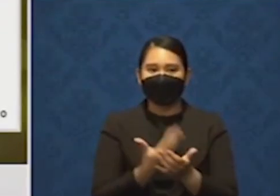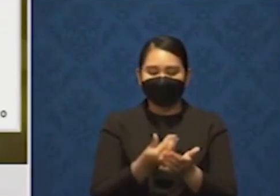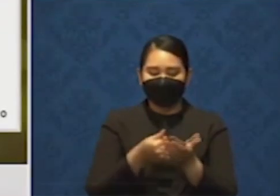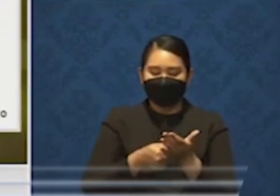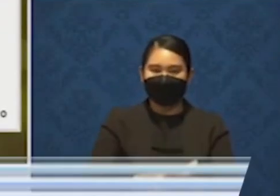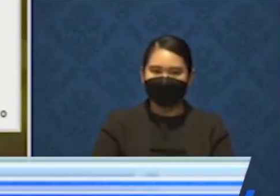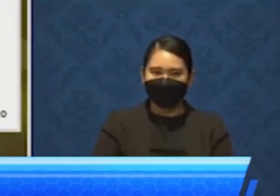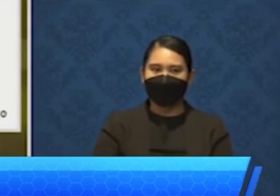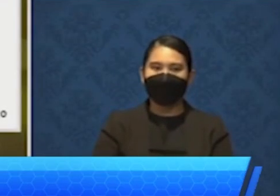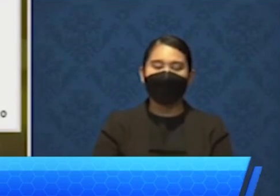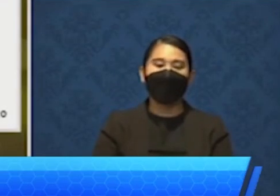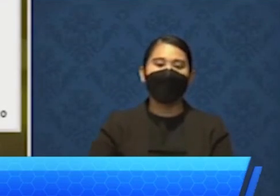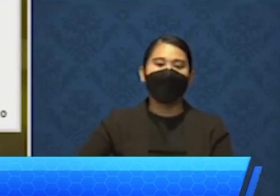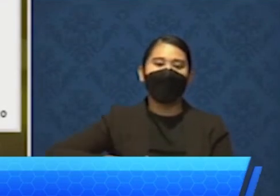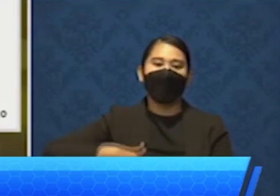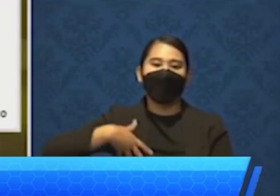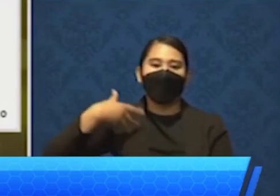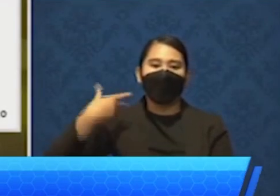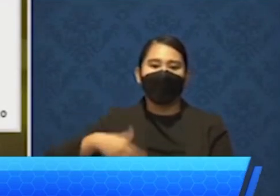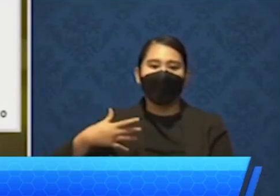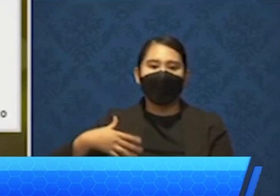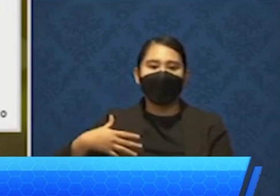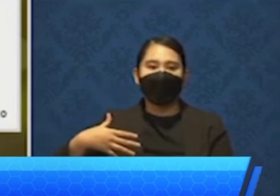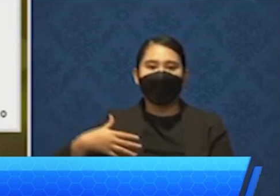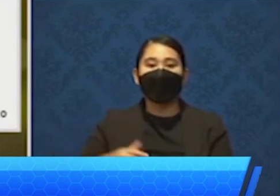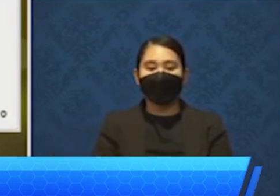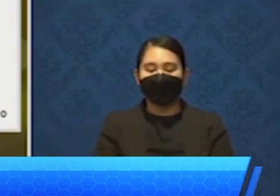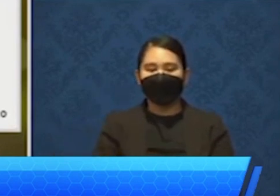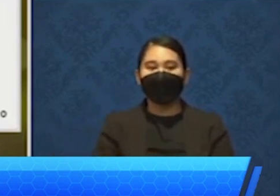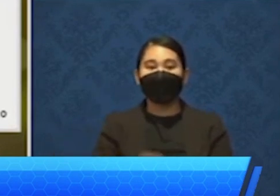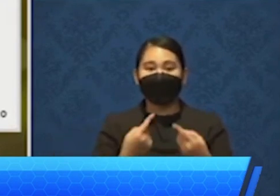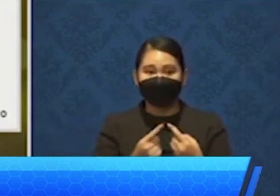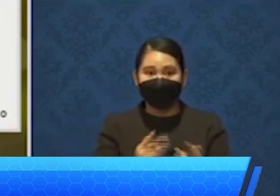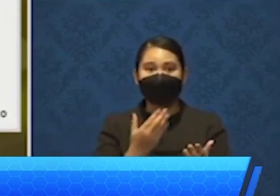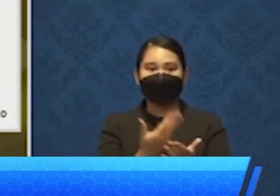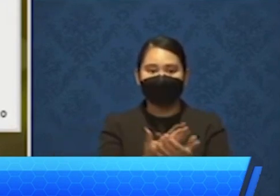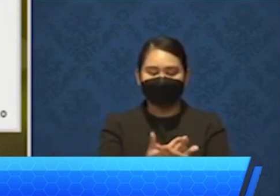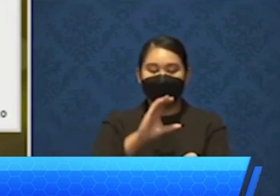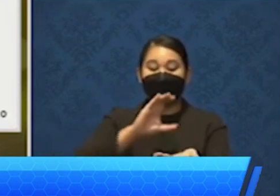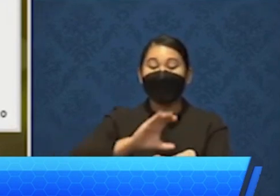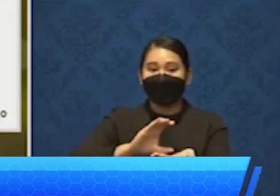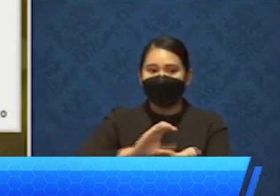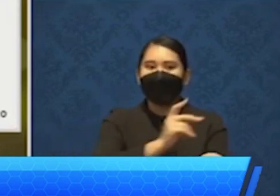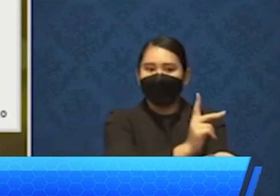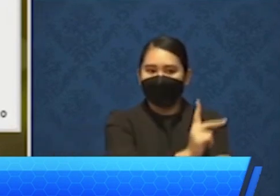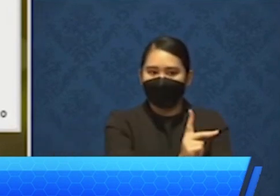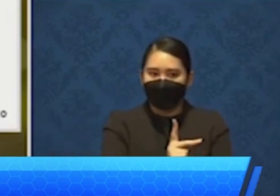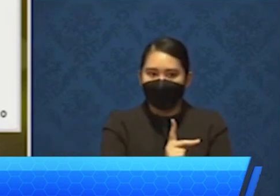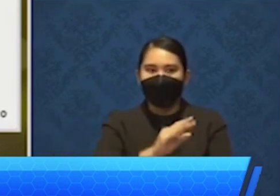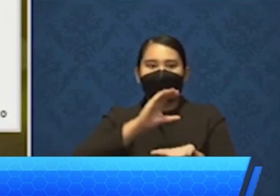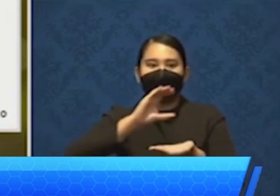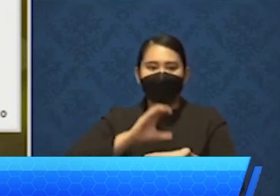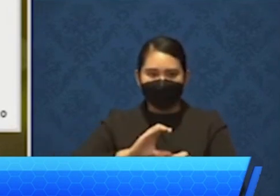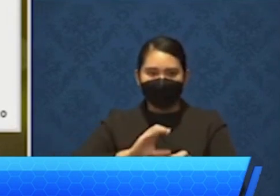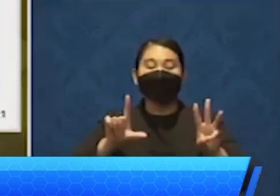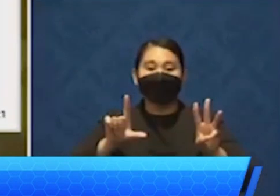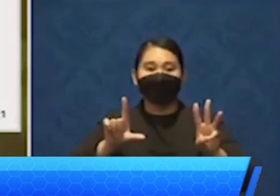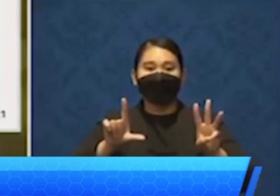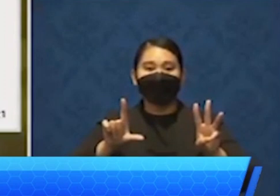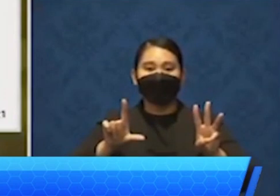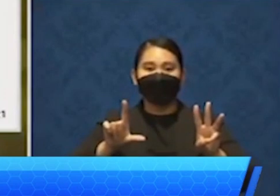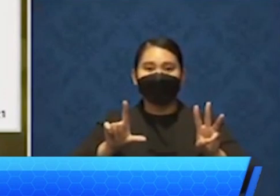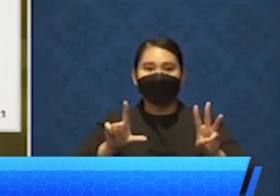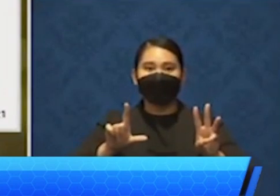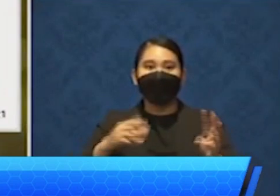านครับแต่แทนที่ว่าเงินที่เราได้มาเนี่ยจากการกู้เนี่ยจะนำไปช่วยเหลือพี่น้องประชาชน